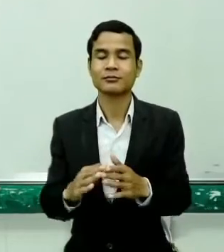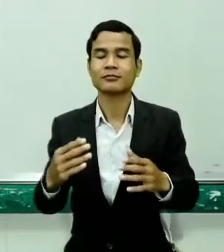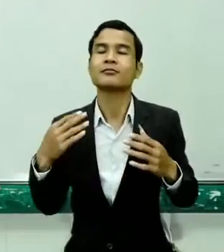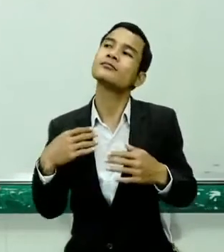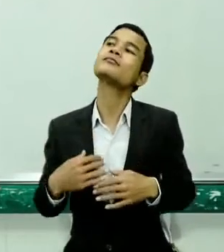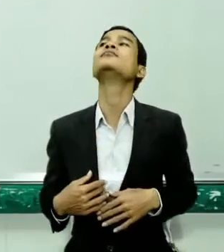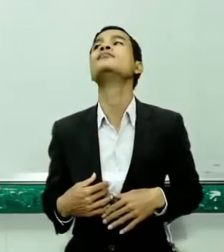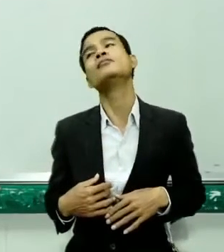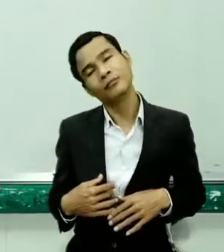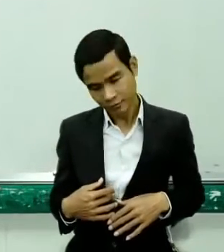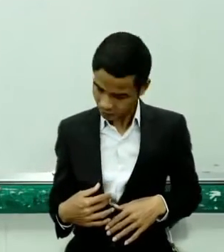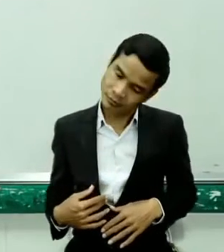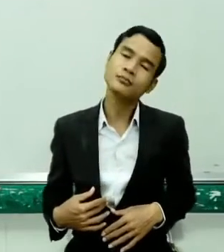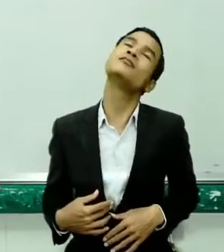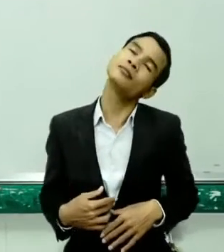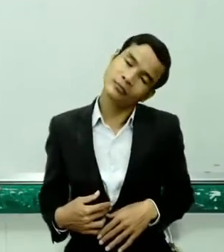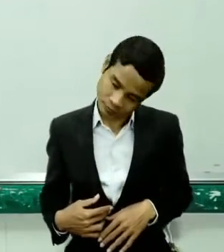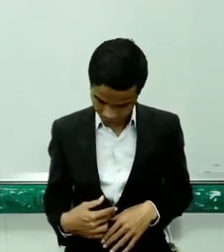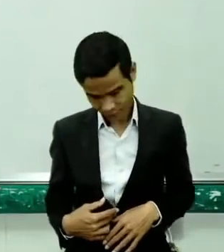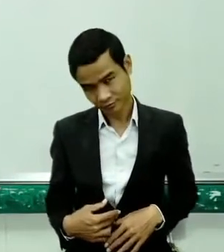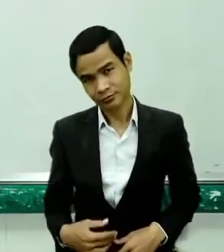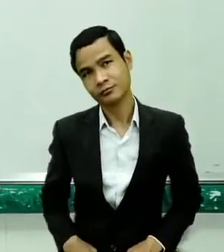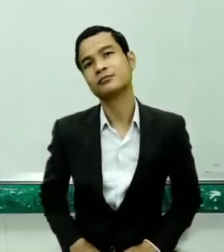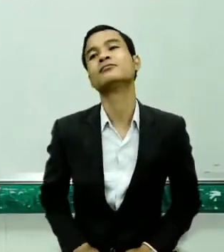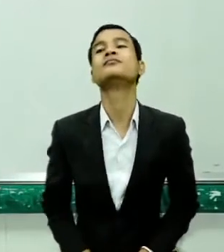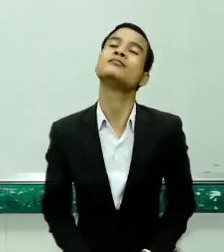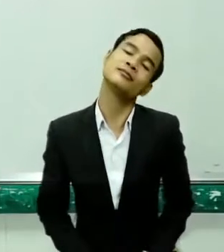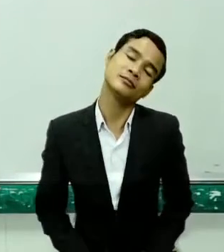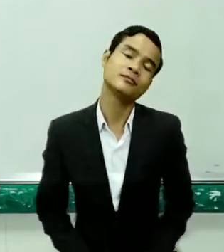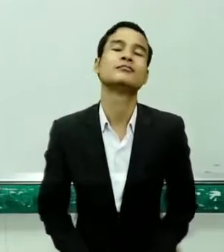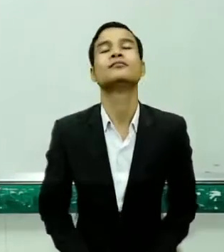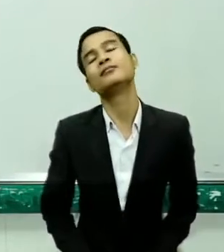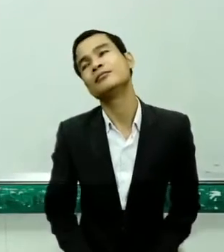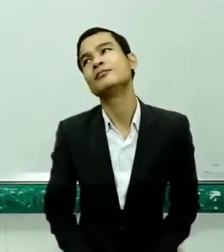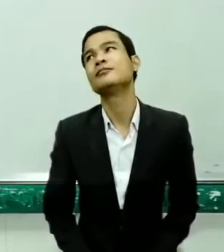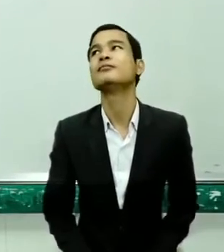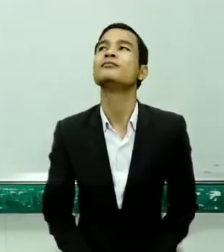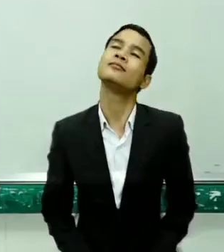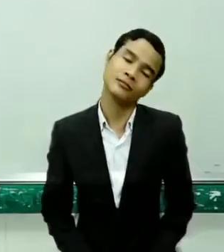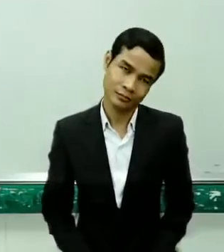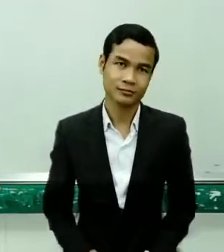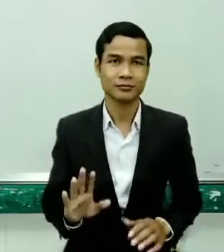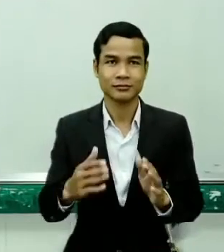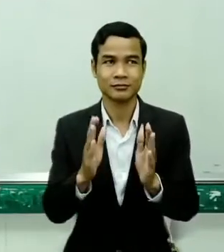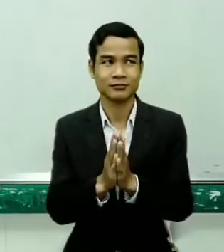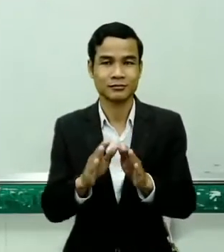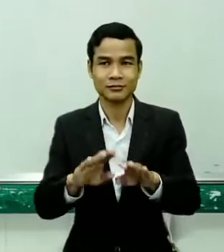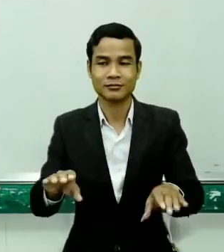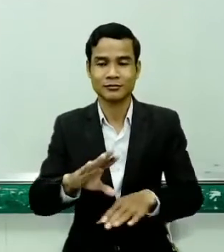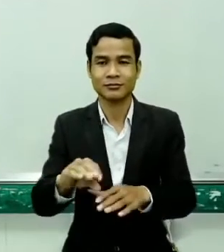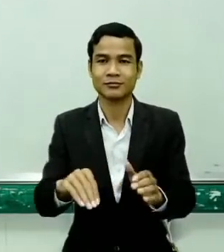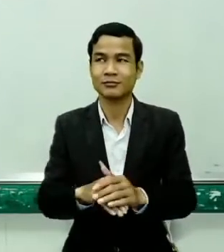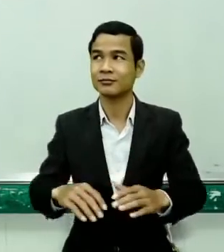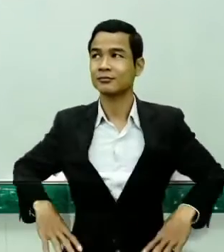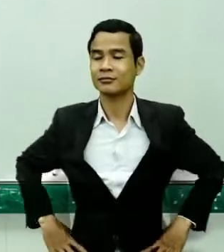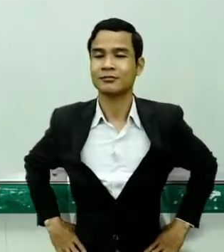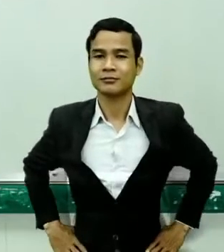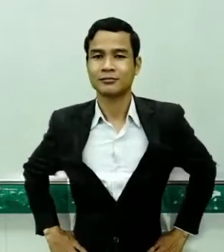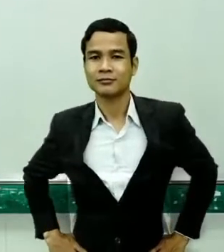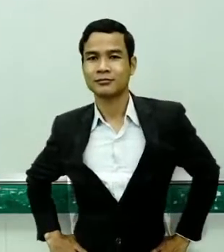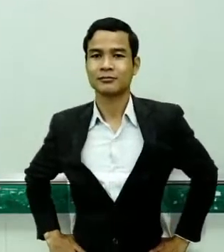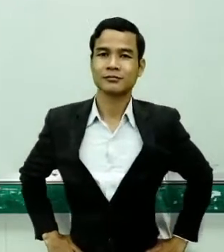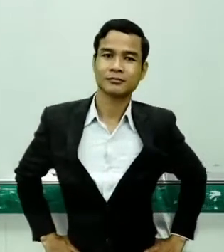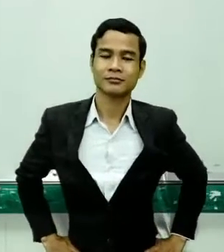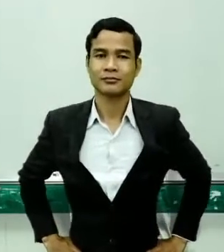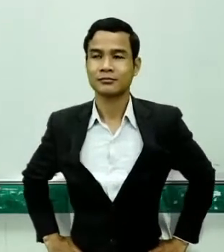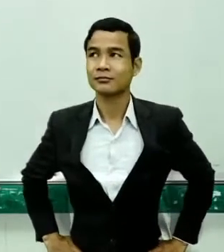bạn đi bó. Nghĩa chú vê, nghĩa sát đam, cổ vi. Chà, ọc cốn. Dựa đây mà chờ đọc chẳng kế. Hay